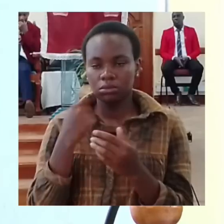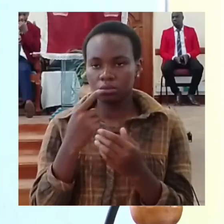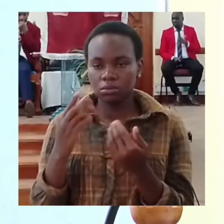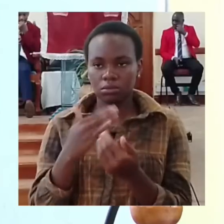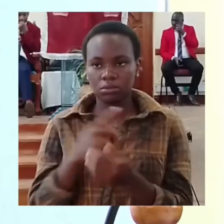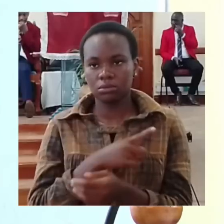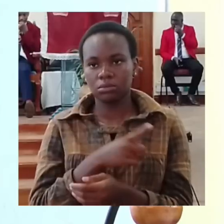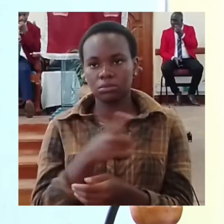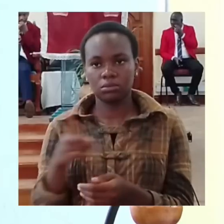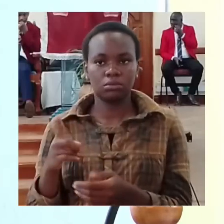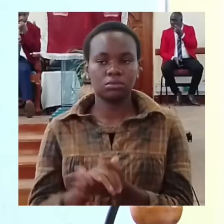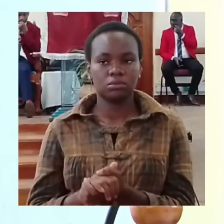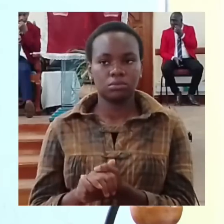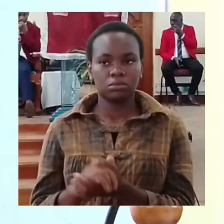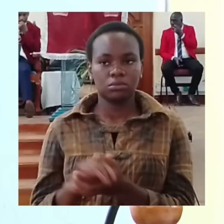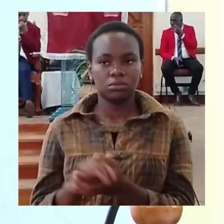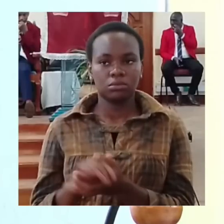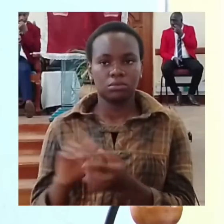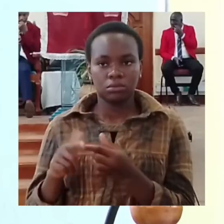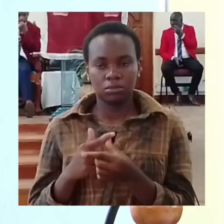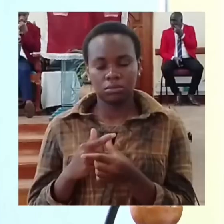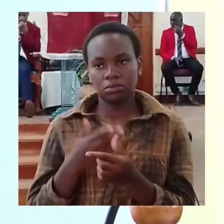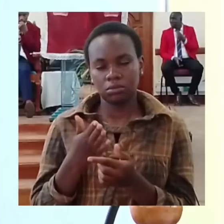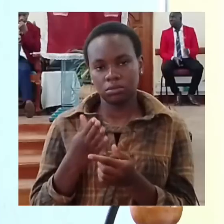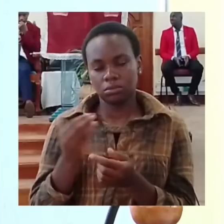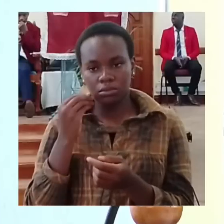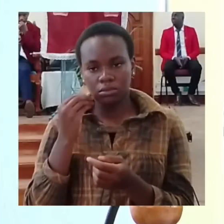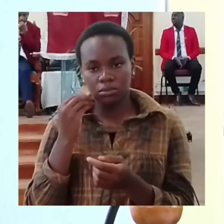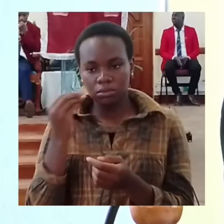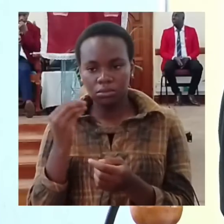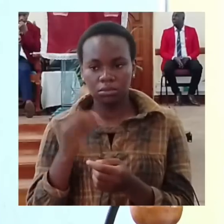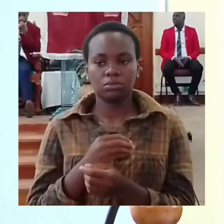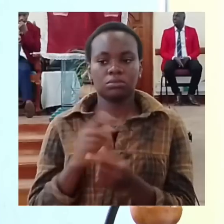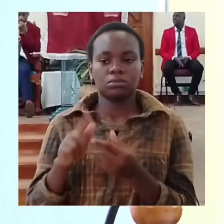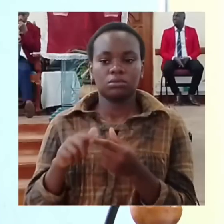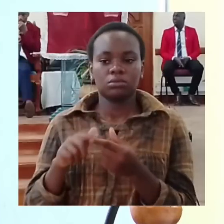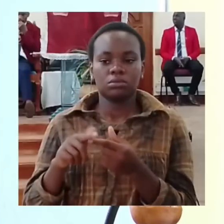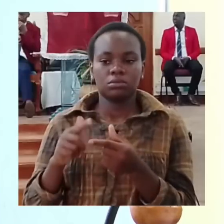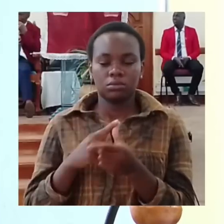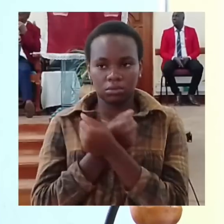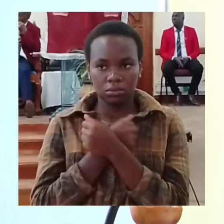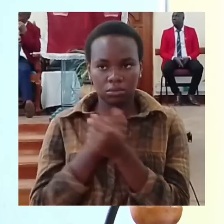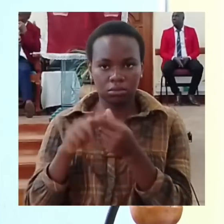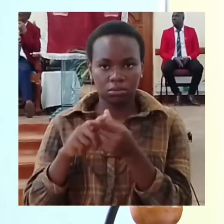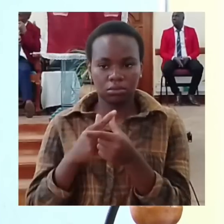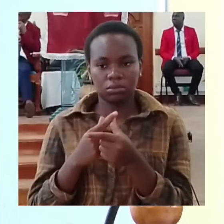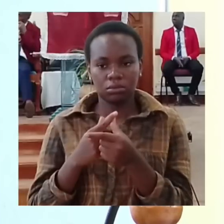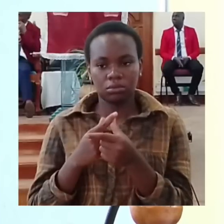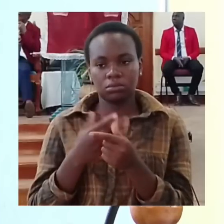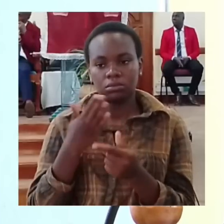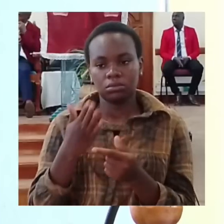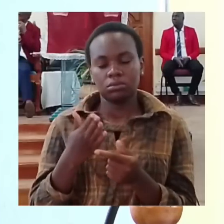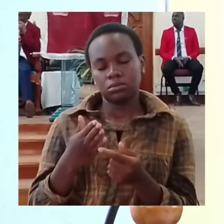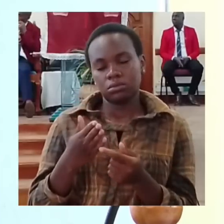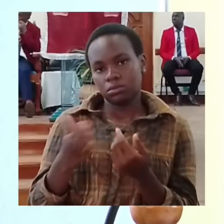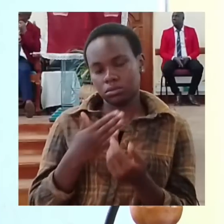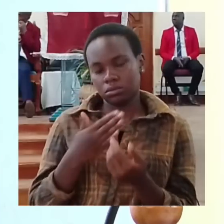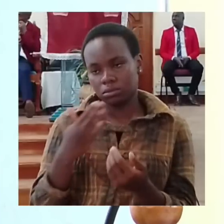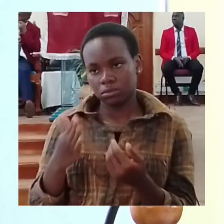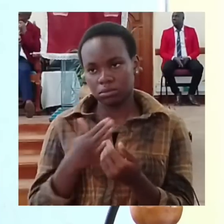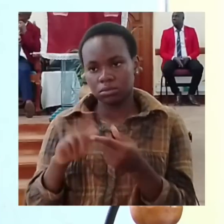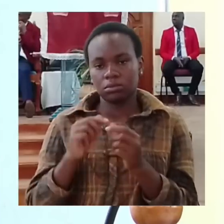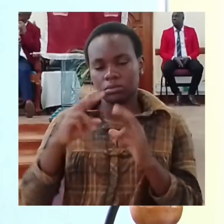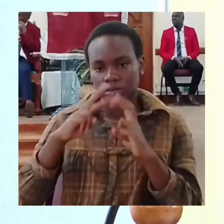kũrĩithagia? Nyingĩ nĩ ciĩrĩithagia. Twendete kuma kiugo-inĩ kĩa Ngai tũgathiĩ kwĩrĩithia,